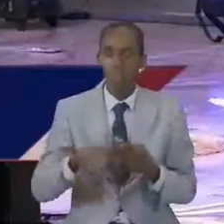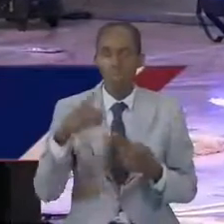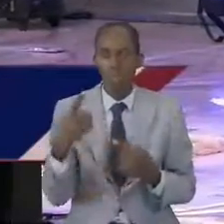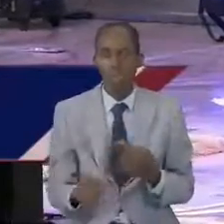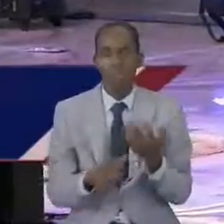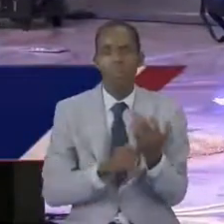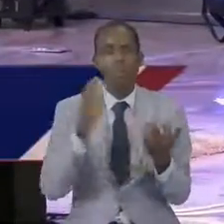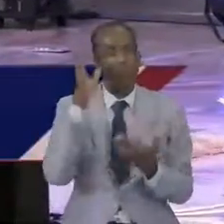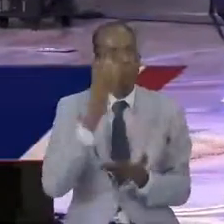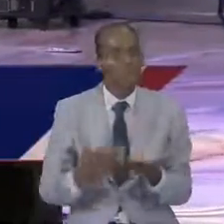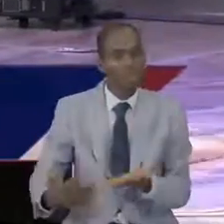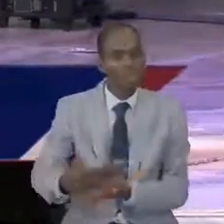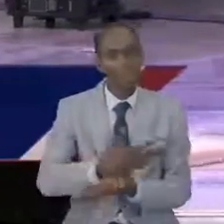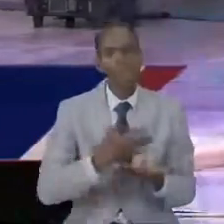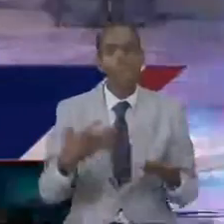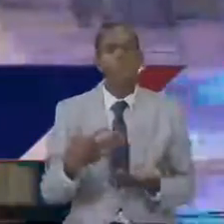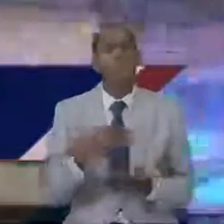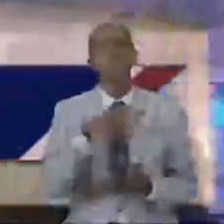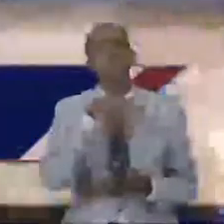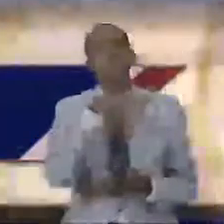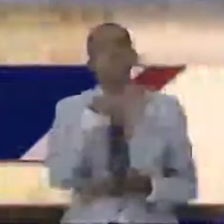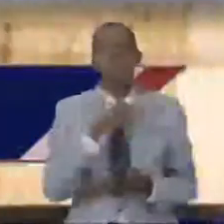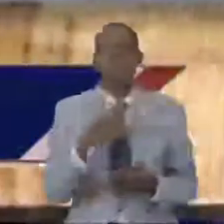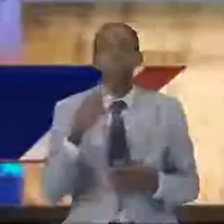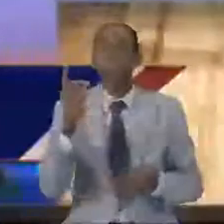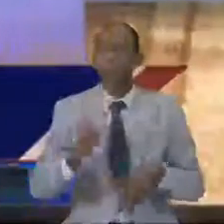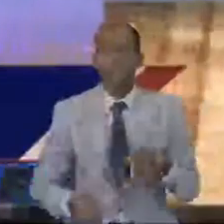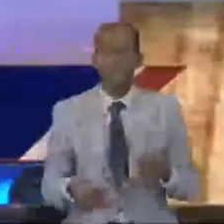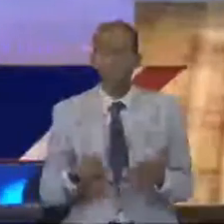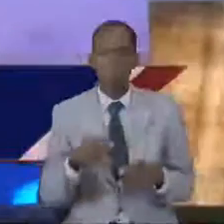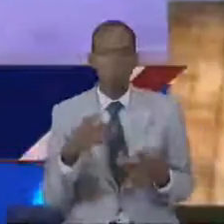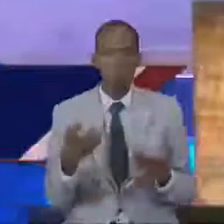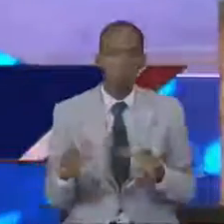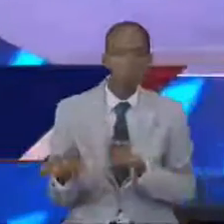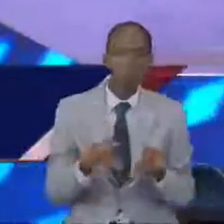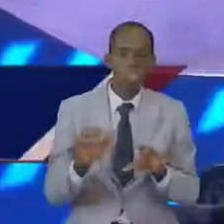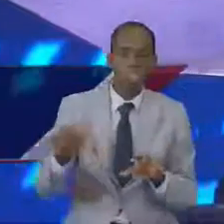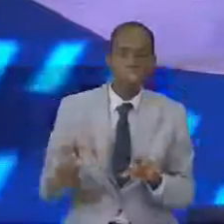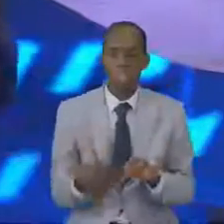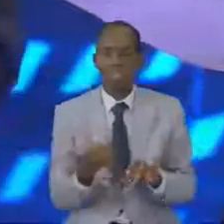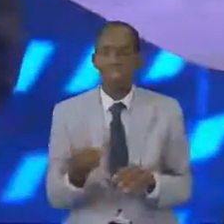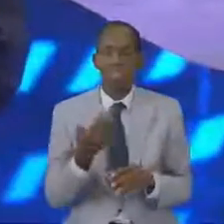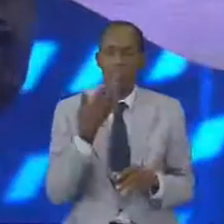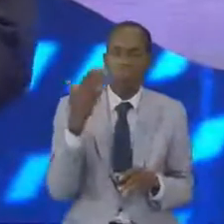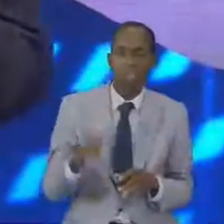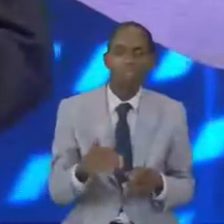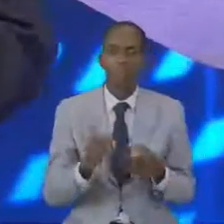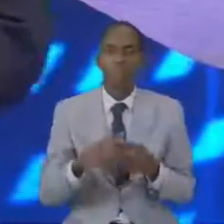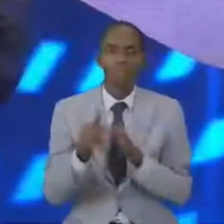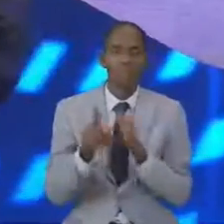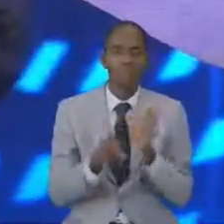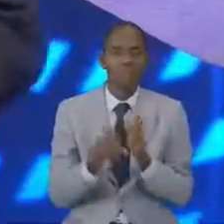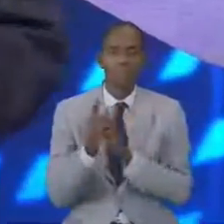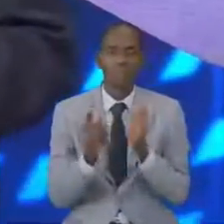Dieu on ne se moque pas de Dieu vous ne pouvez pas traiter la loi de Dieu ne porte comment on peut pas traiter les